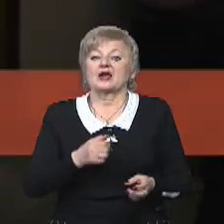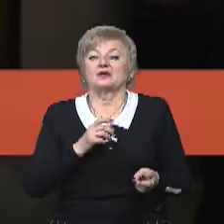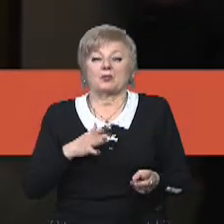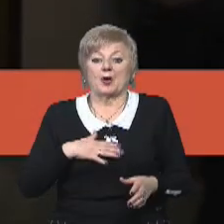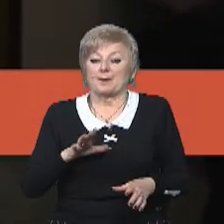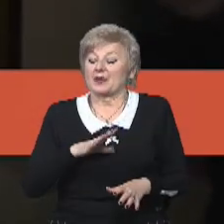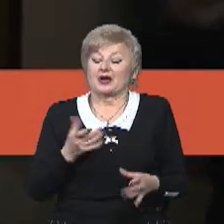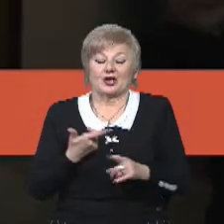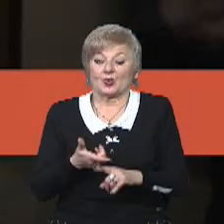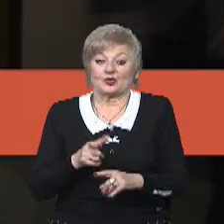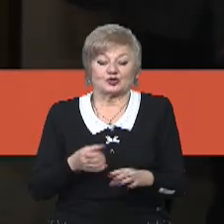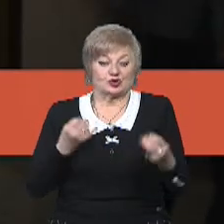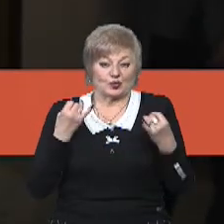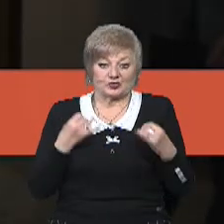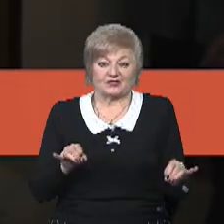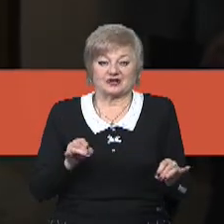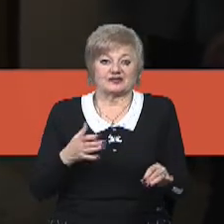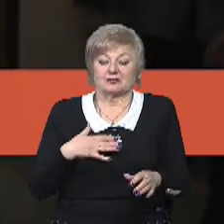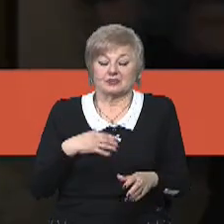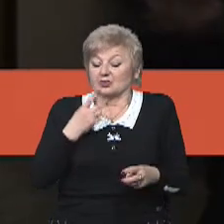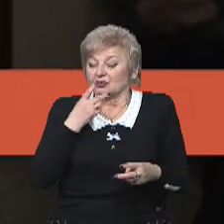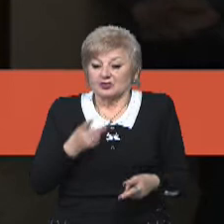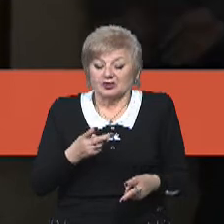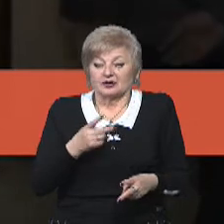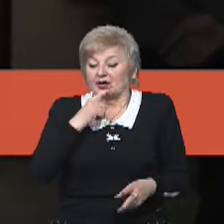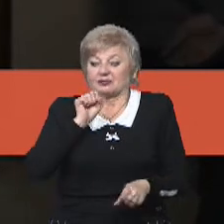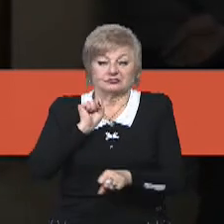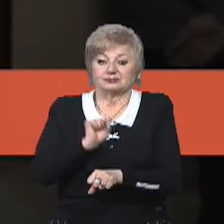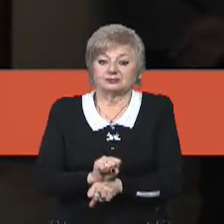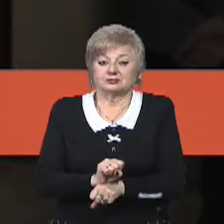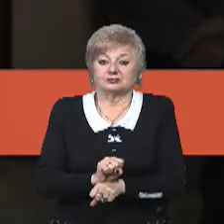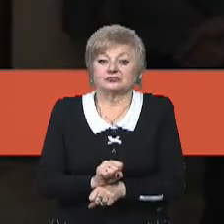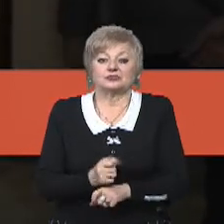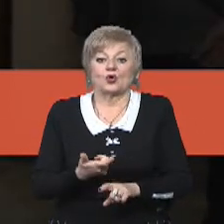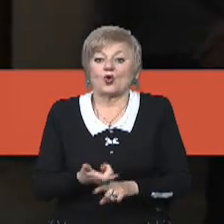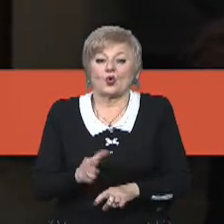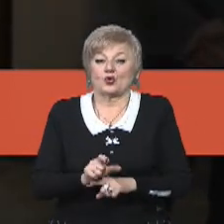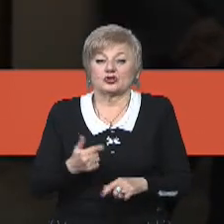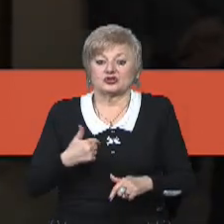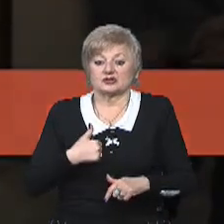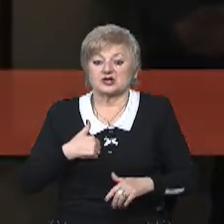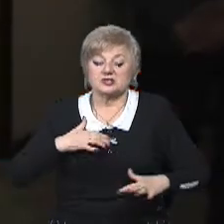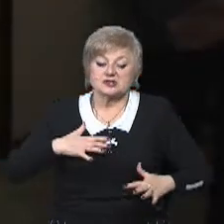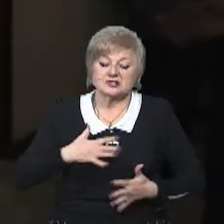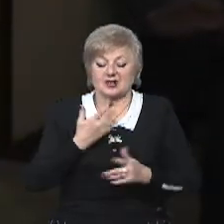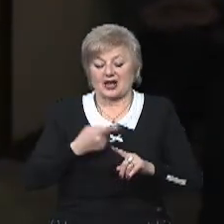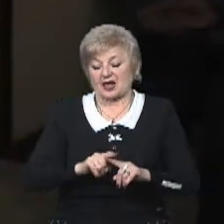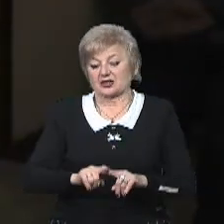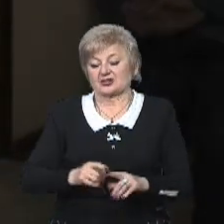враження. Ми не могли говорити, ми не могли від того, наскільки нас захопила ця